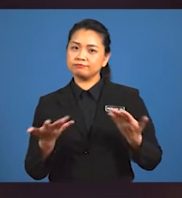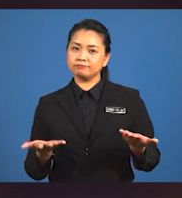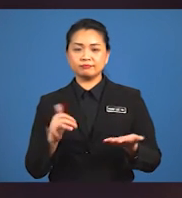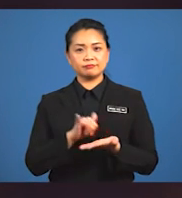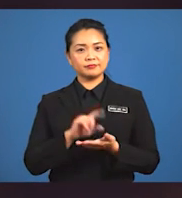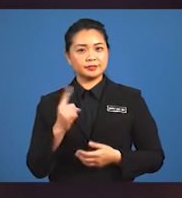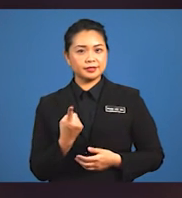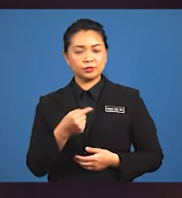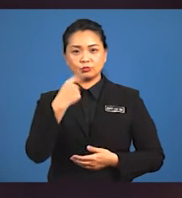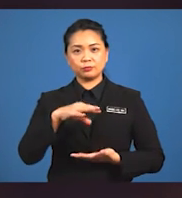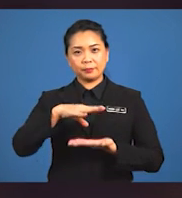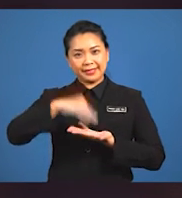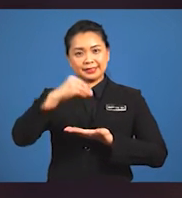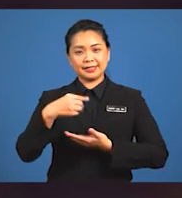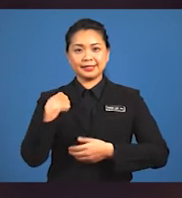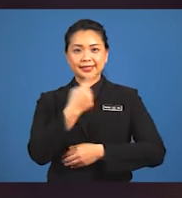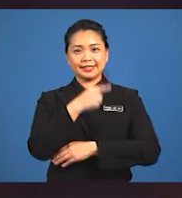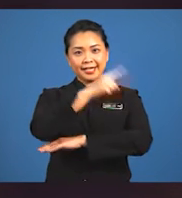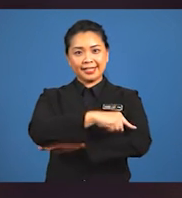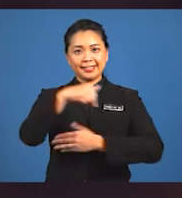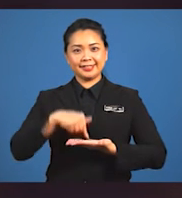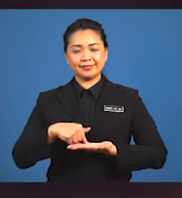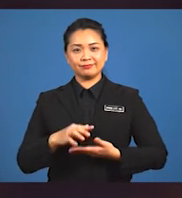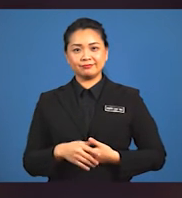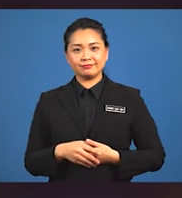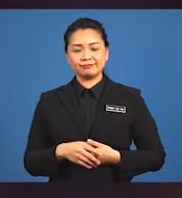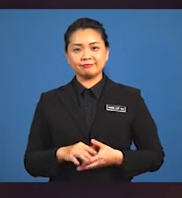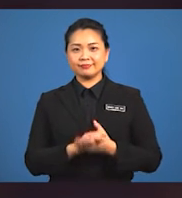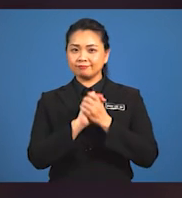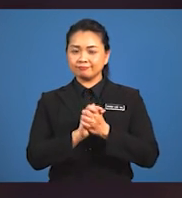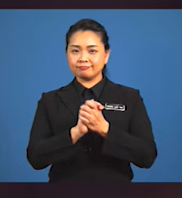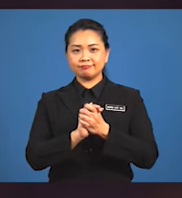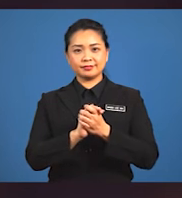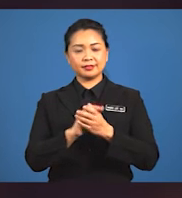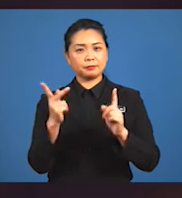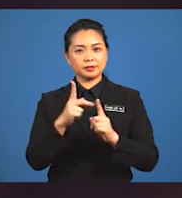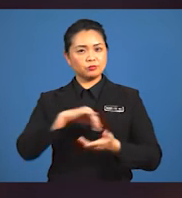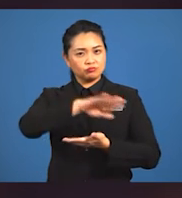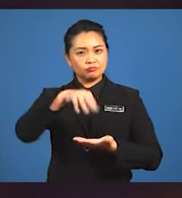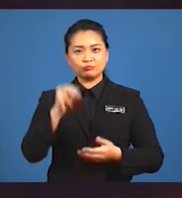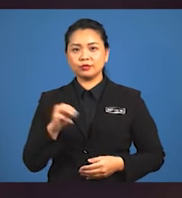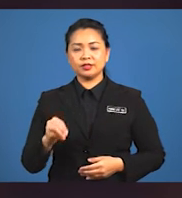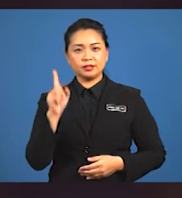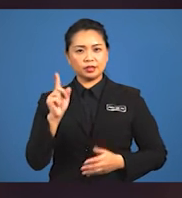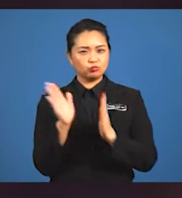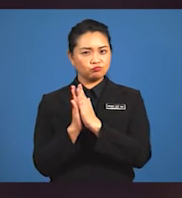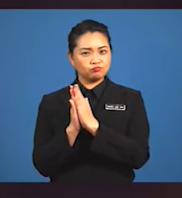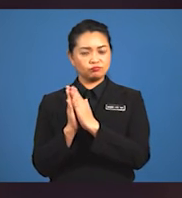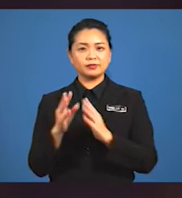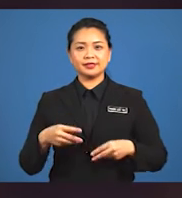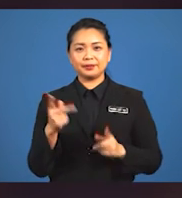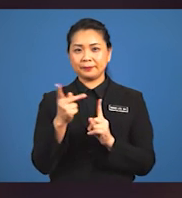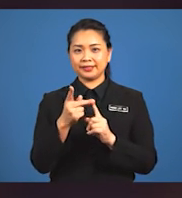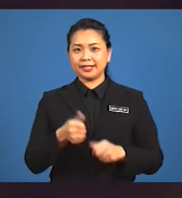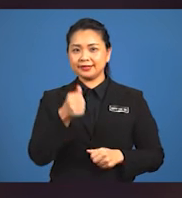Sekian sahaja sesi pembelajaran kita pada hari ini. Syabas dan tahniah murid-murid. Satu tepukan cemerlang